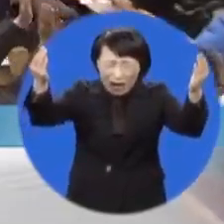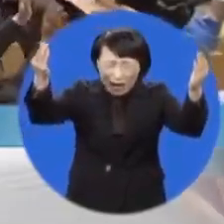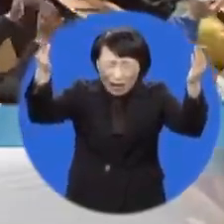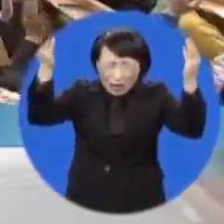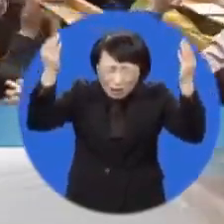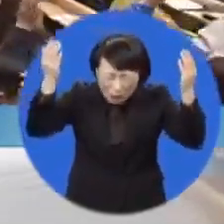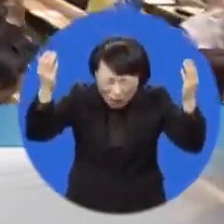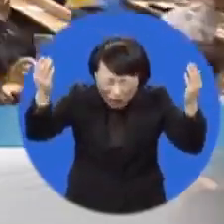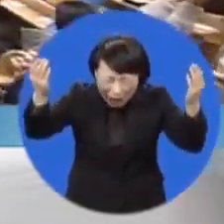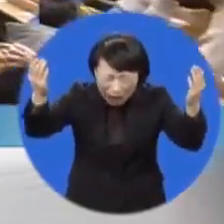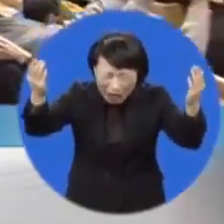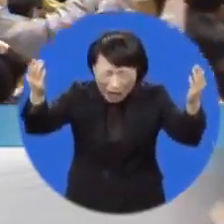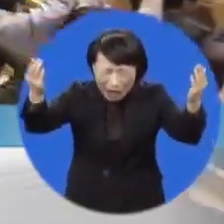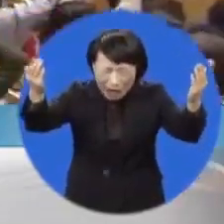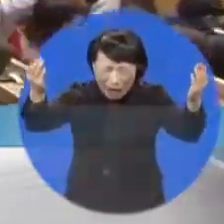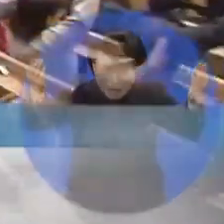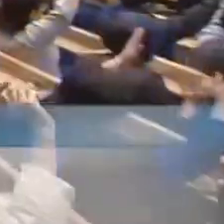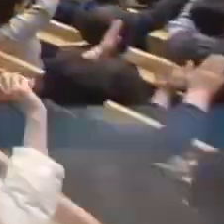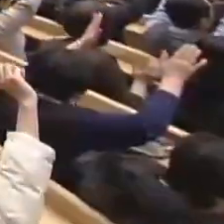5 tel